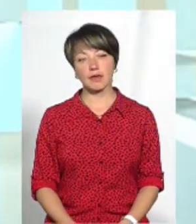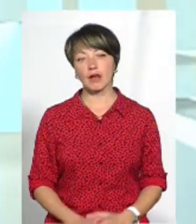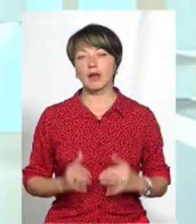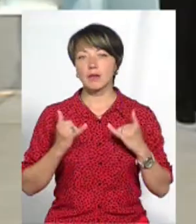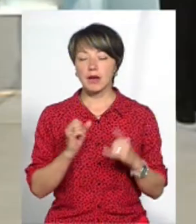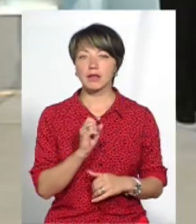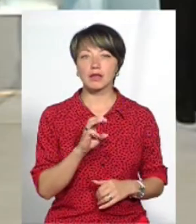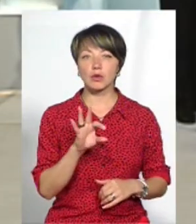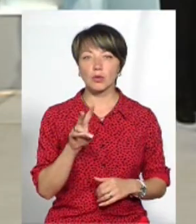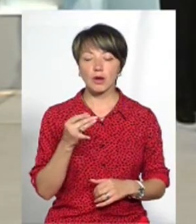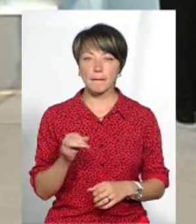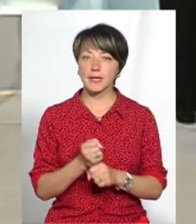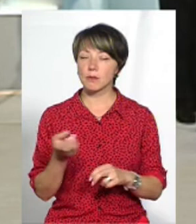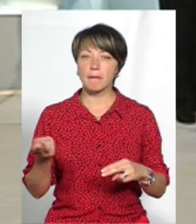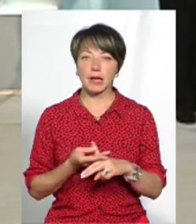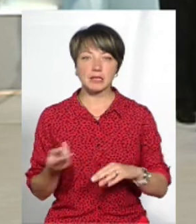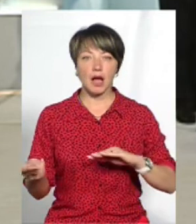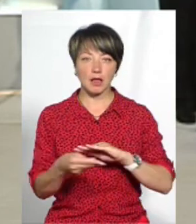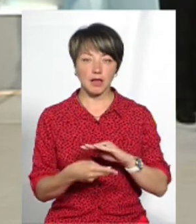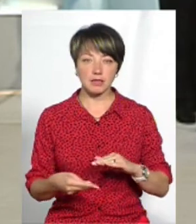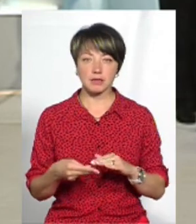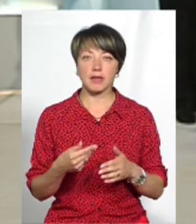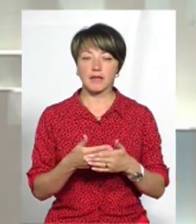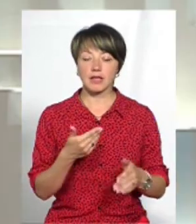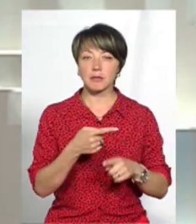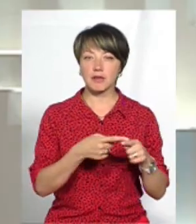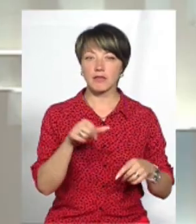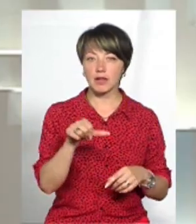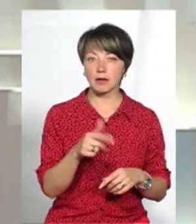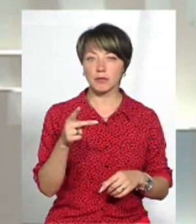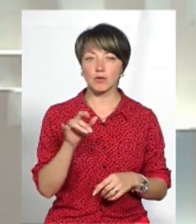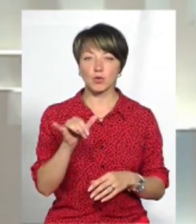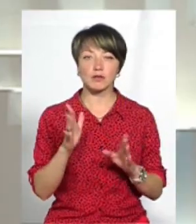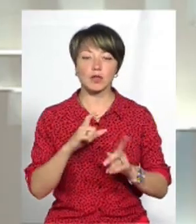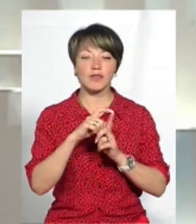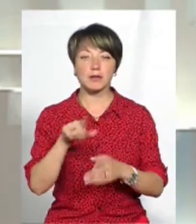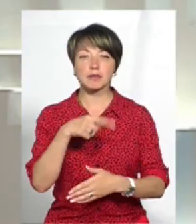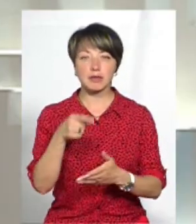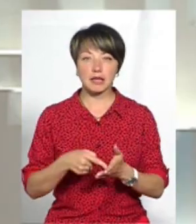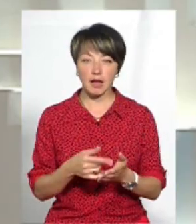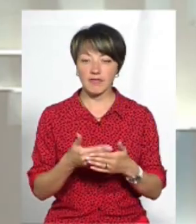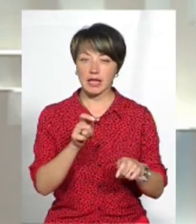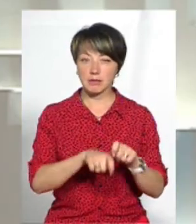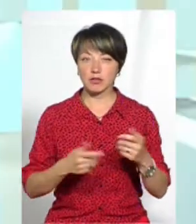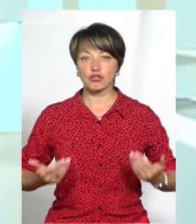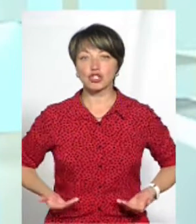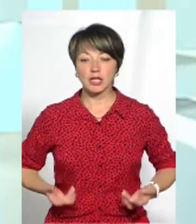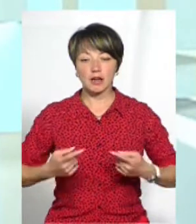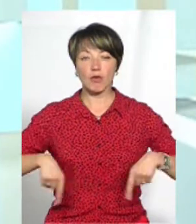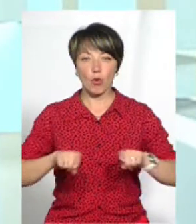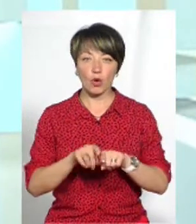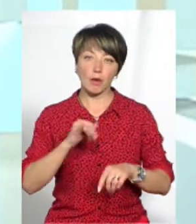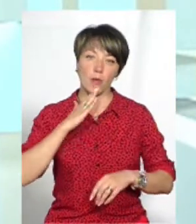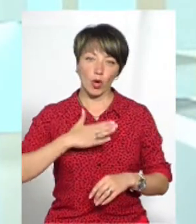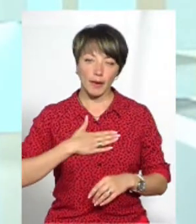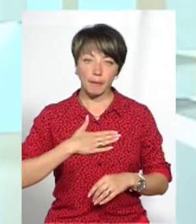Пане Анатолію, наголошую, працюємо без агітації. Від півхвилини до півтори у вас були для відповіді на запитання від експертів, від жителів округу і,